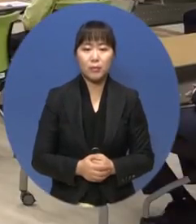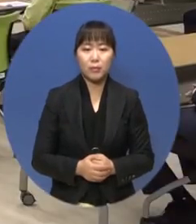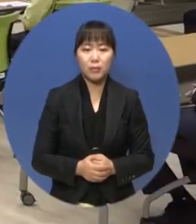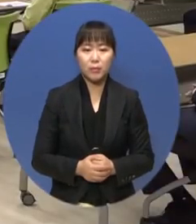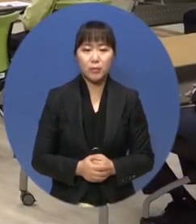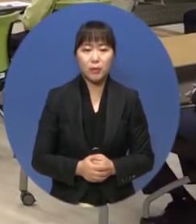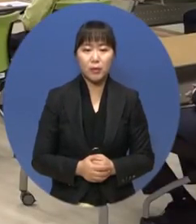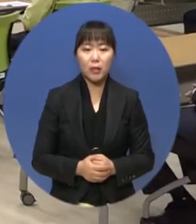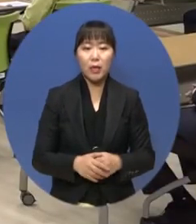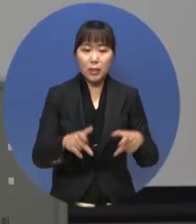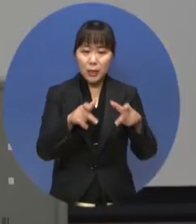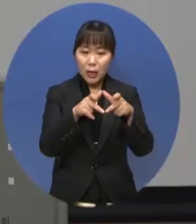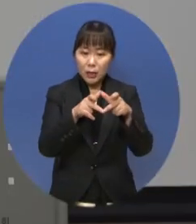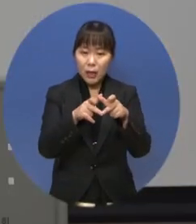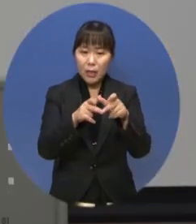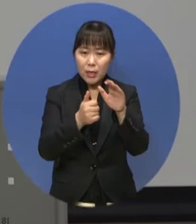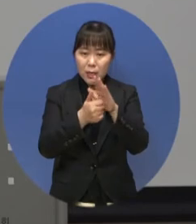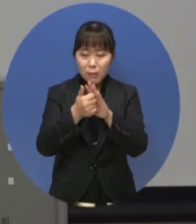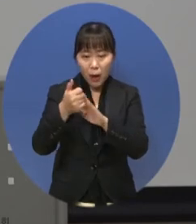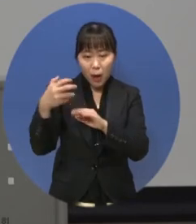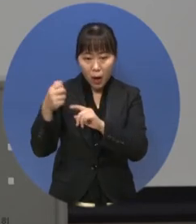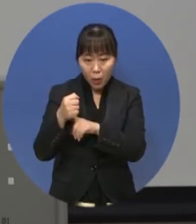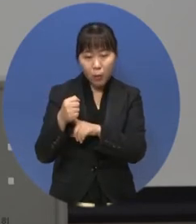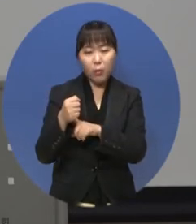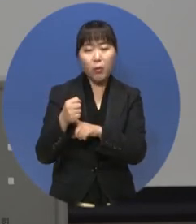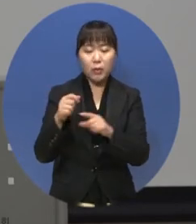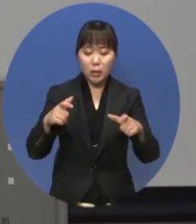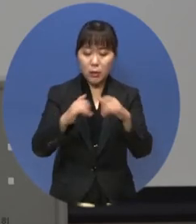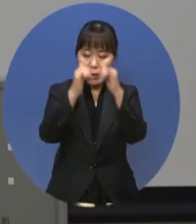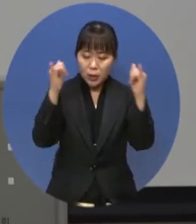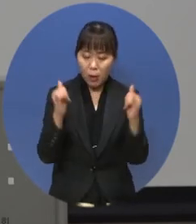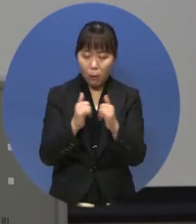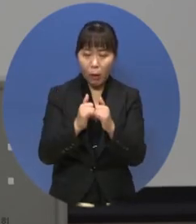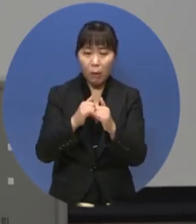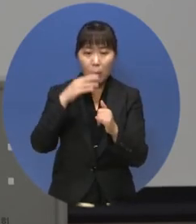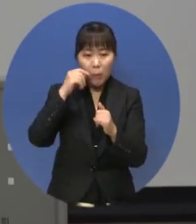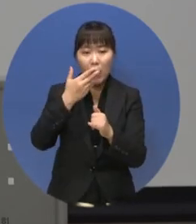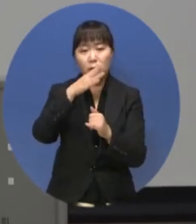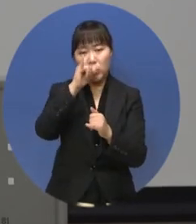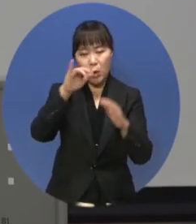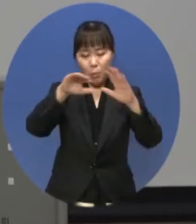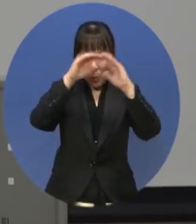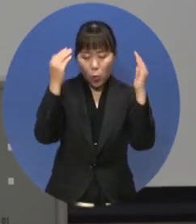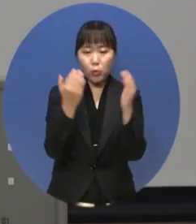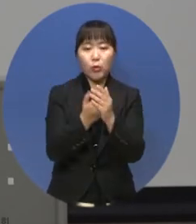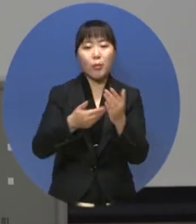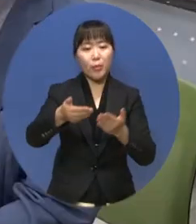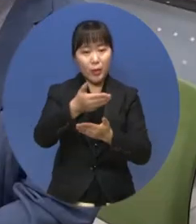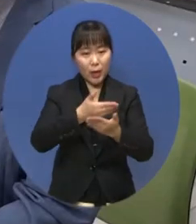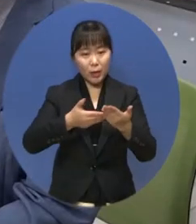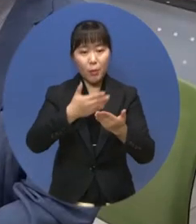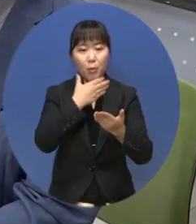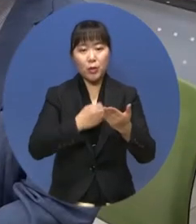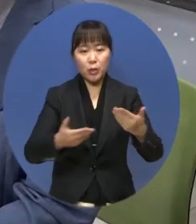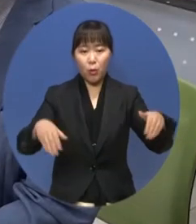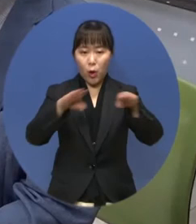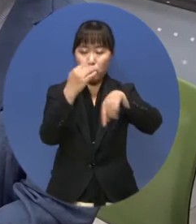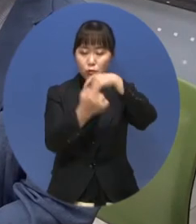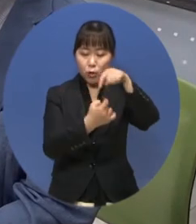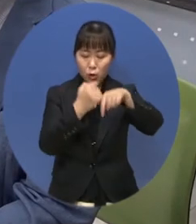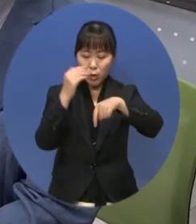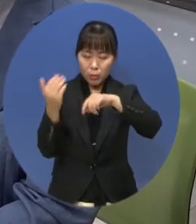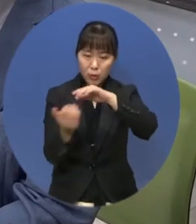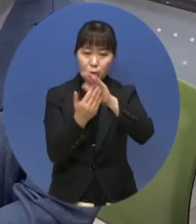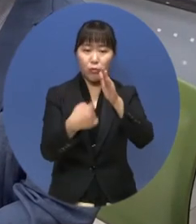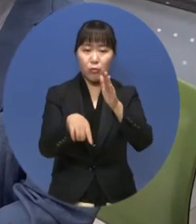광양 실은 장애인들의 희망을 잃지 않고 지역사회에 적응할 수 있도록 모두가 소 통한 복지관 운영이 되도록